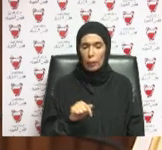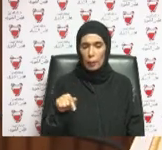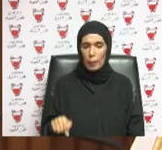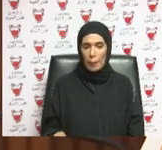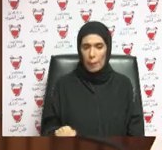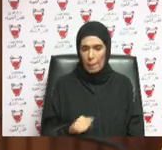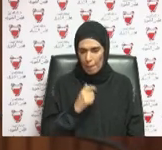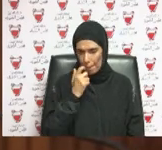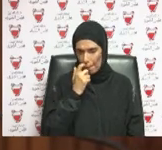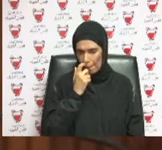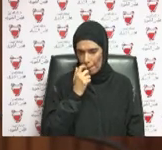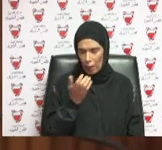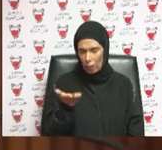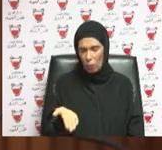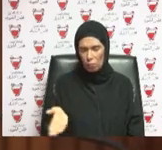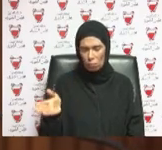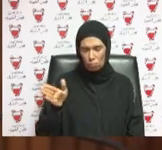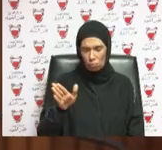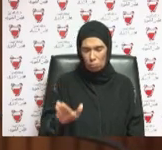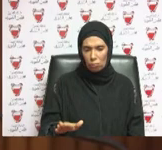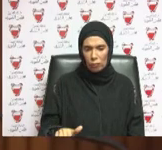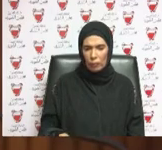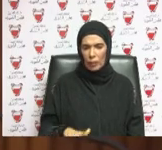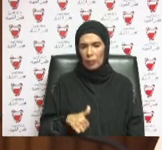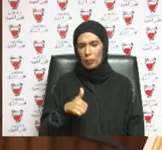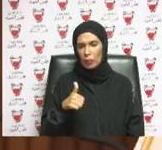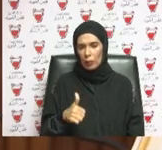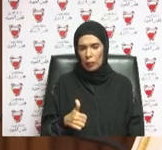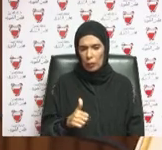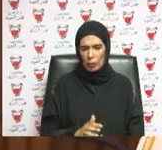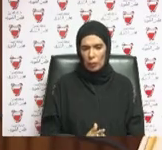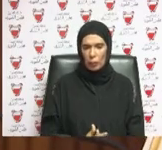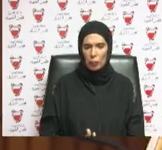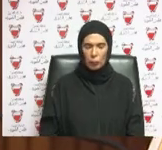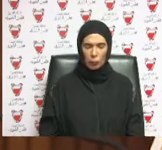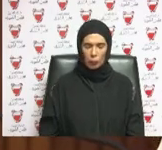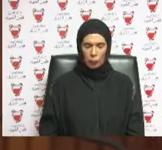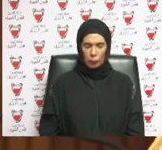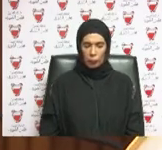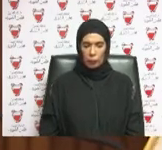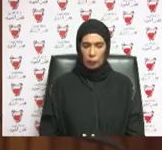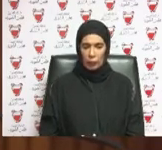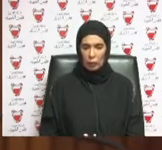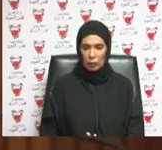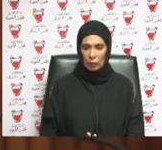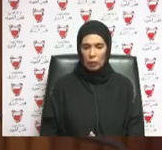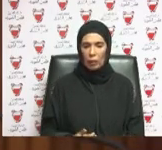فضح الموت الدنيا فلم يترك لذي لب رشدا. إنها